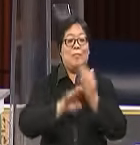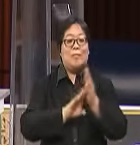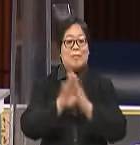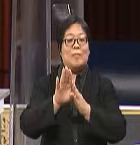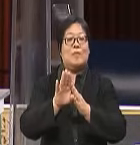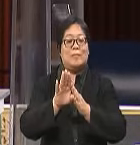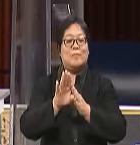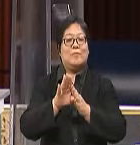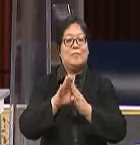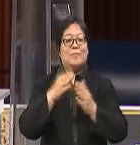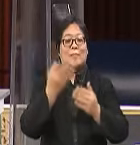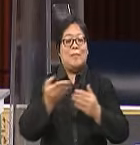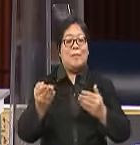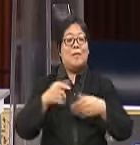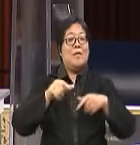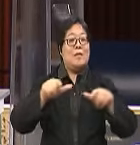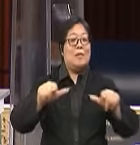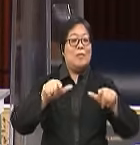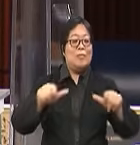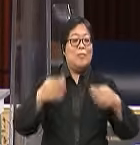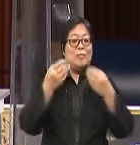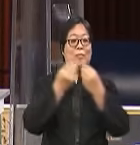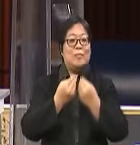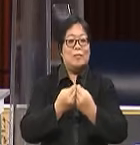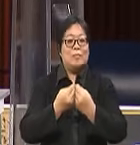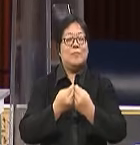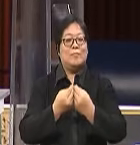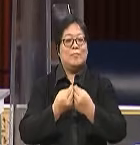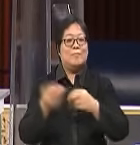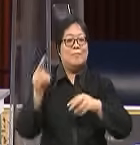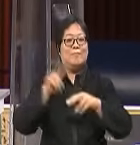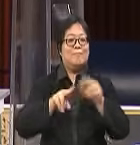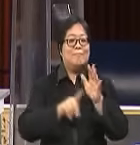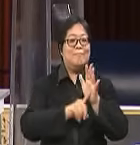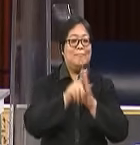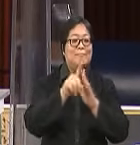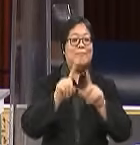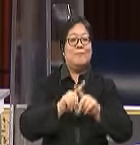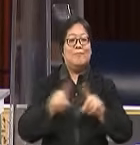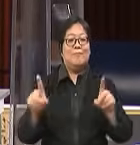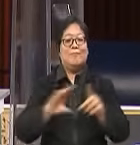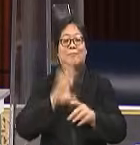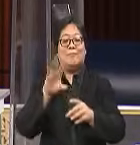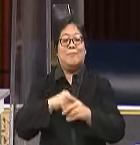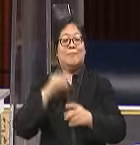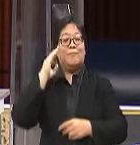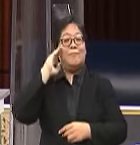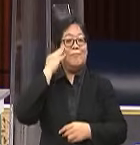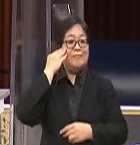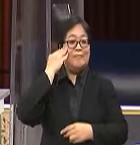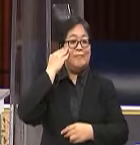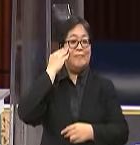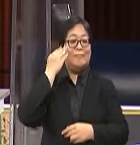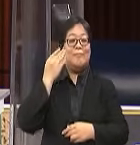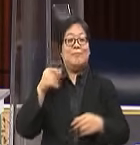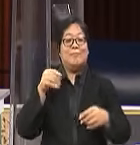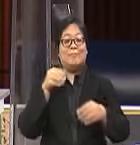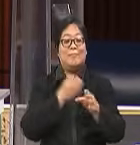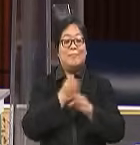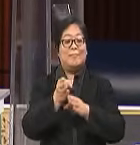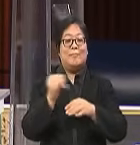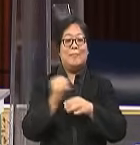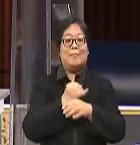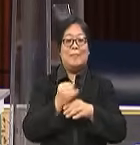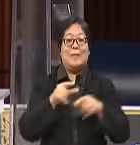sawan produk perkayuan bernilai tambah tinggi namun penglibatan Bumiputera dalam industri perkayuan